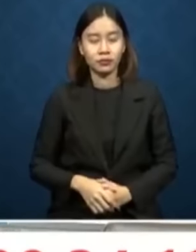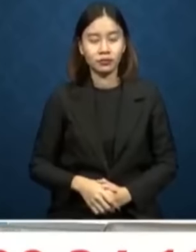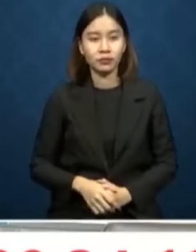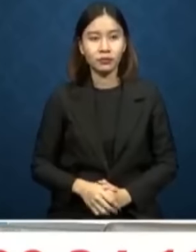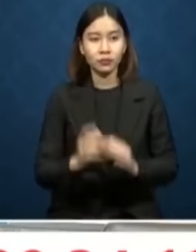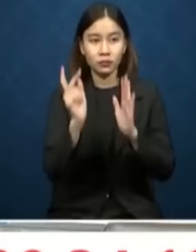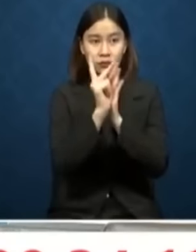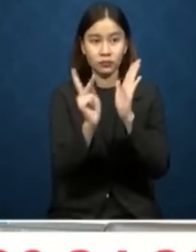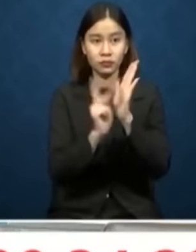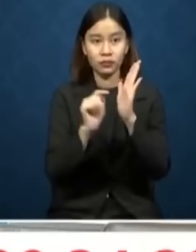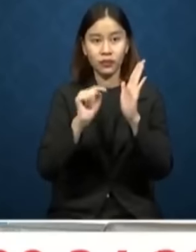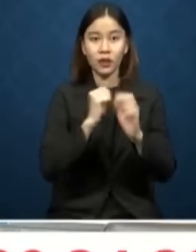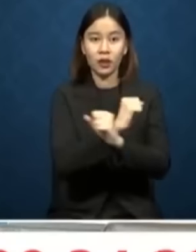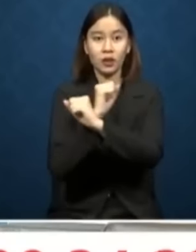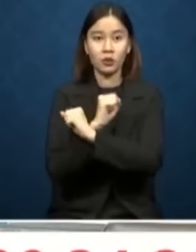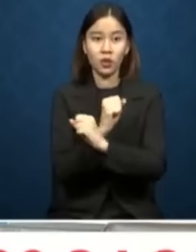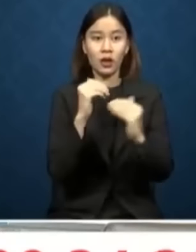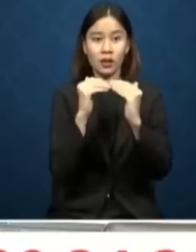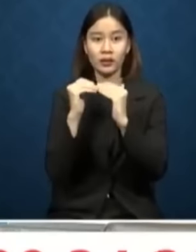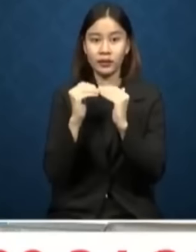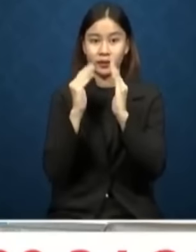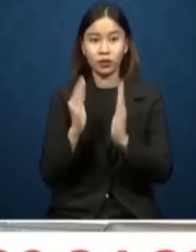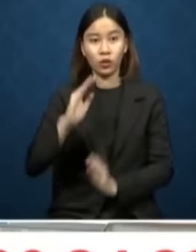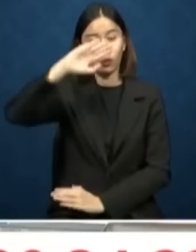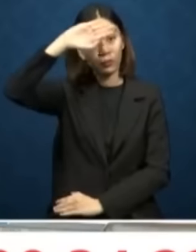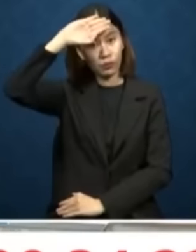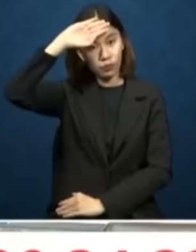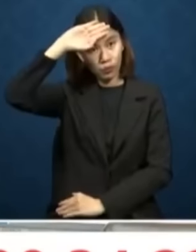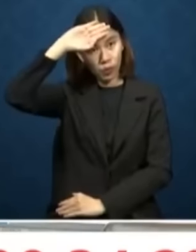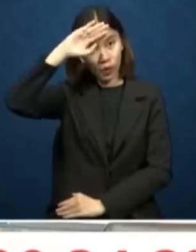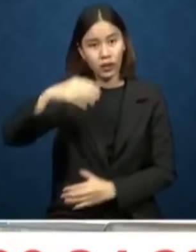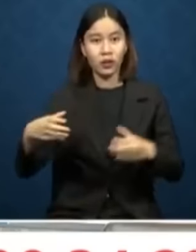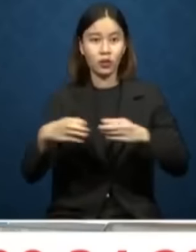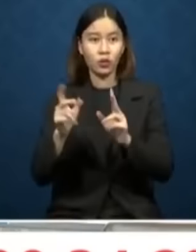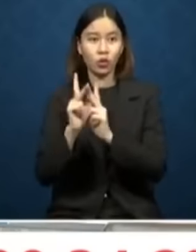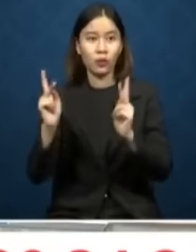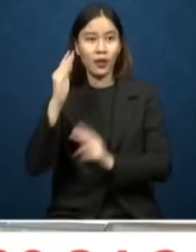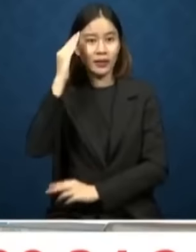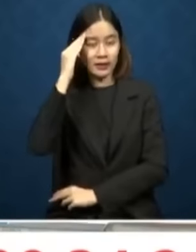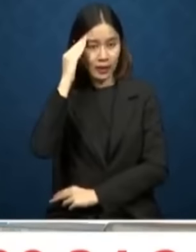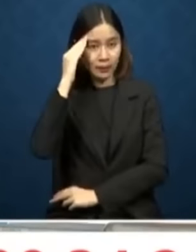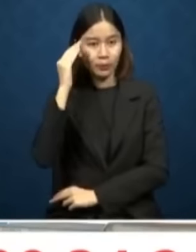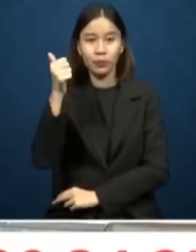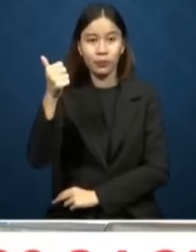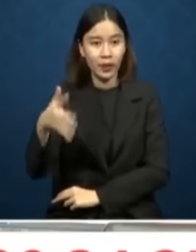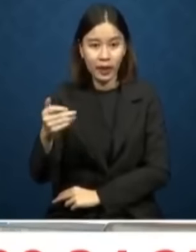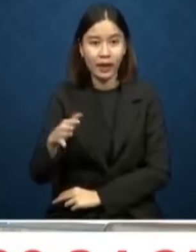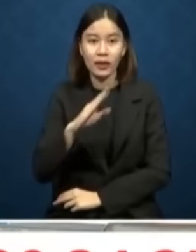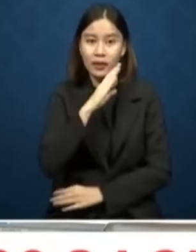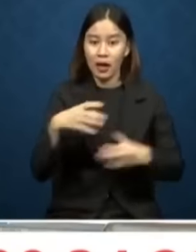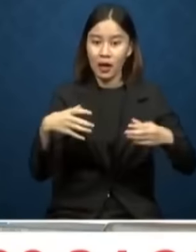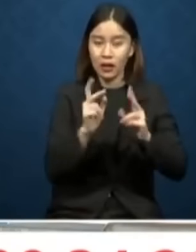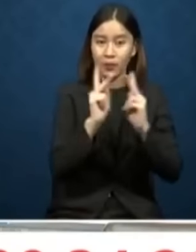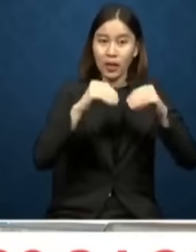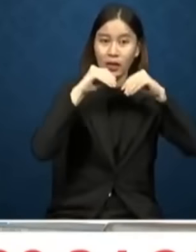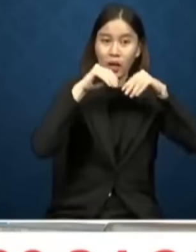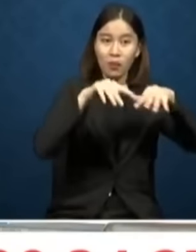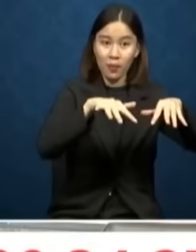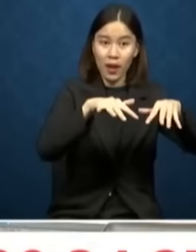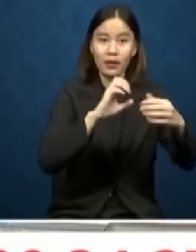กฎหมายนี้ไม่สามารถป้องกันสิทธิ์ของผู้ป่วยไม่ให้กรรมธิการรับทราบได้แต่ถ้ากรรมธิการเอาไปเผยแพร่